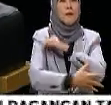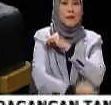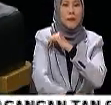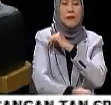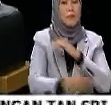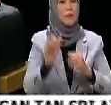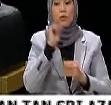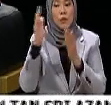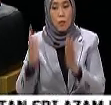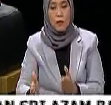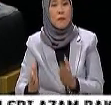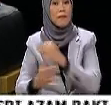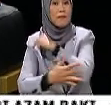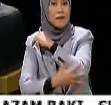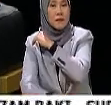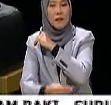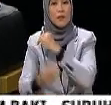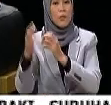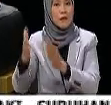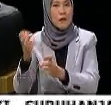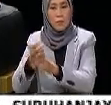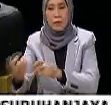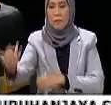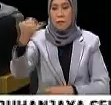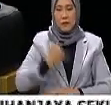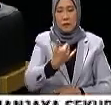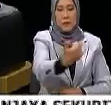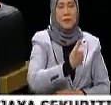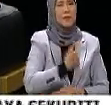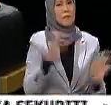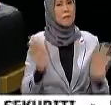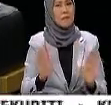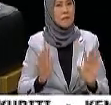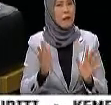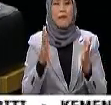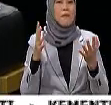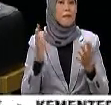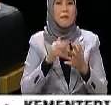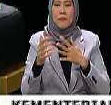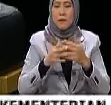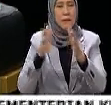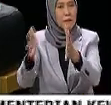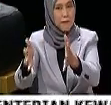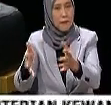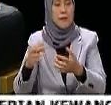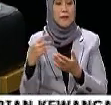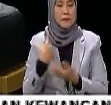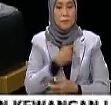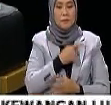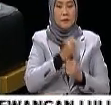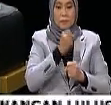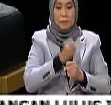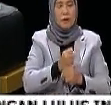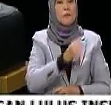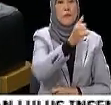kita Nah kalau kita tahu kalau mau susah detail itu susah nanti mereka tinggal kejadian Kai pagi makan lagi dan kita